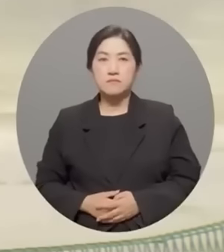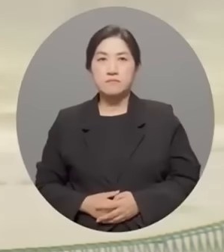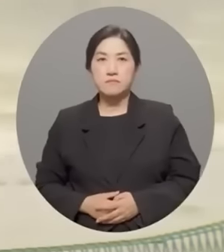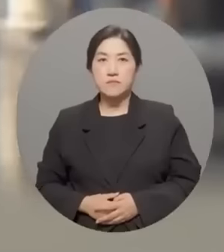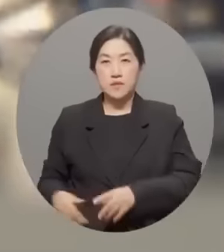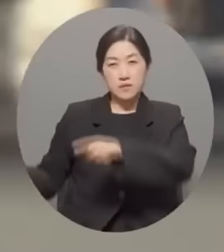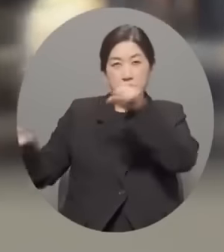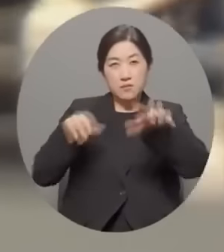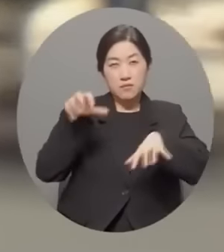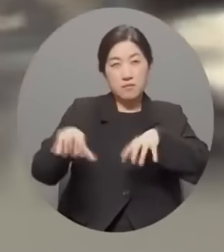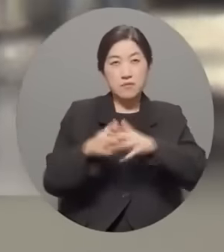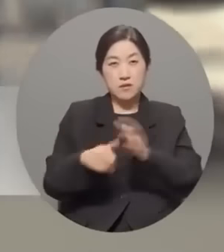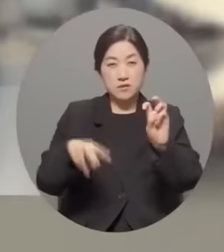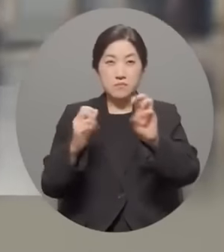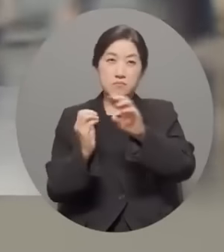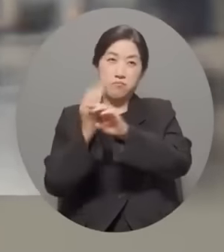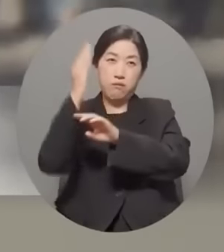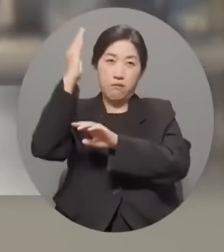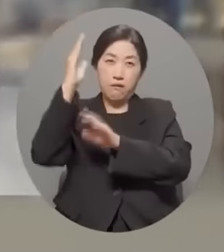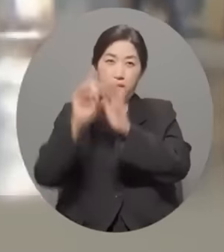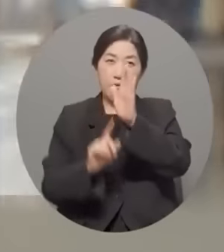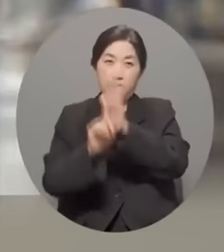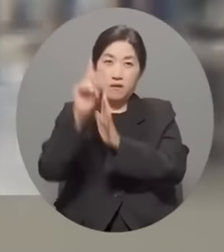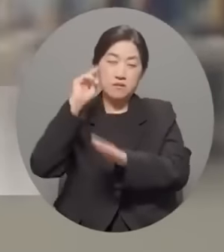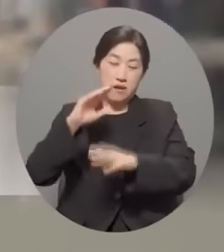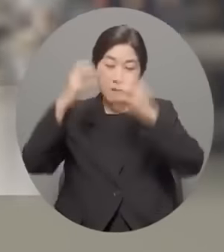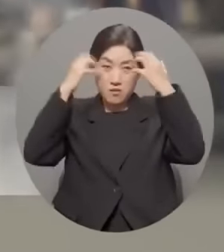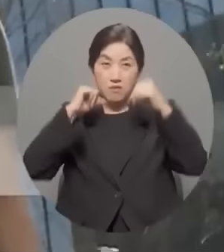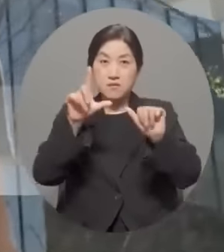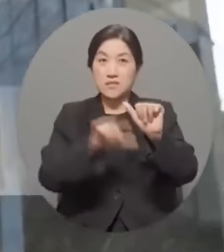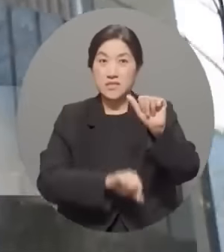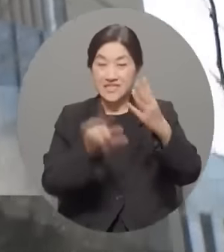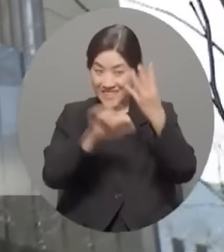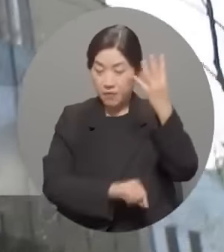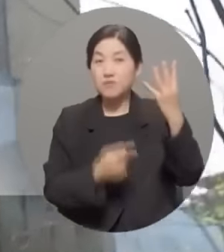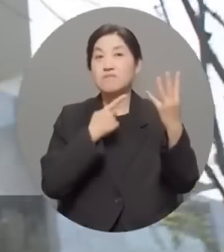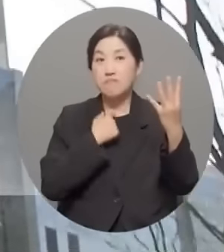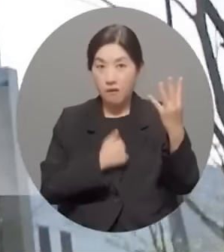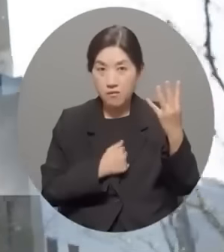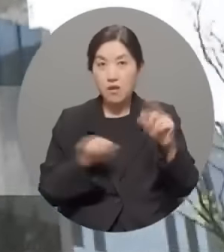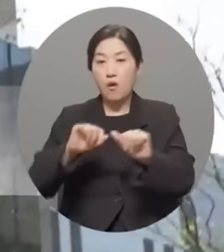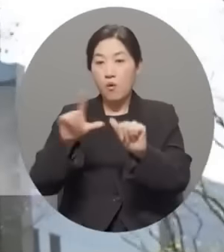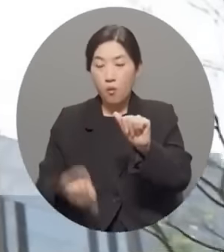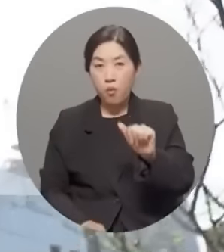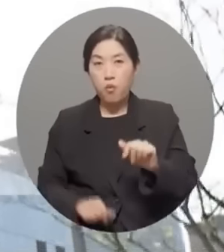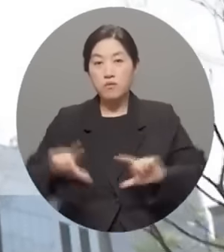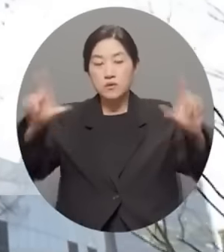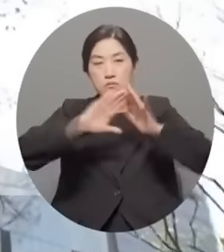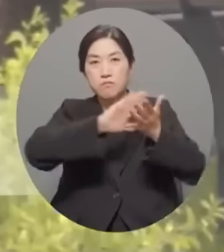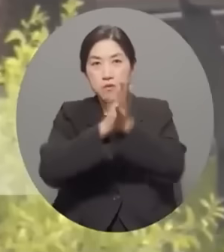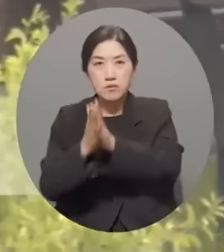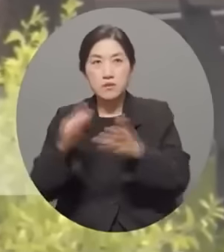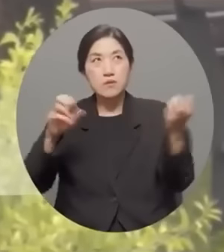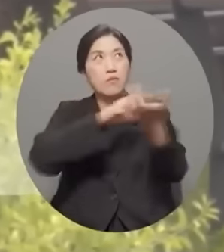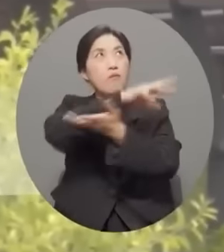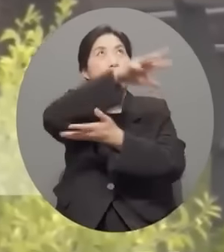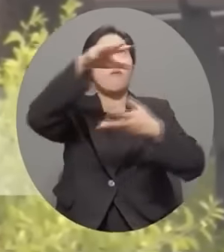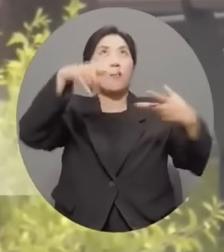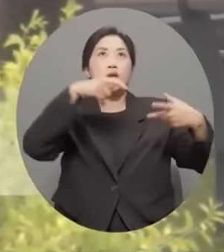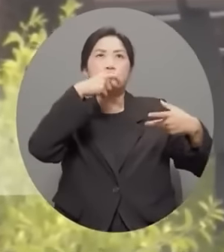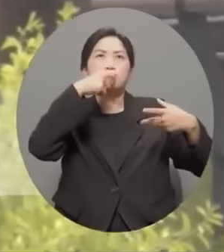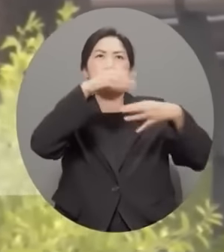전국 곳곳이 30도를 오르내리며 가장 더운 4월로 기록된 지난달에 이어 기후변화로 증가한 대기 중